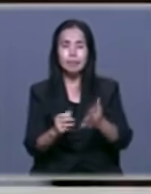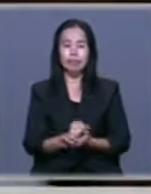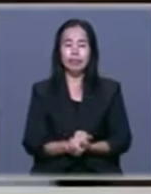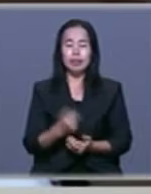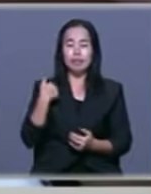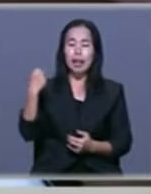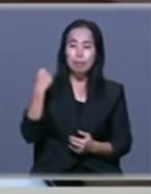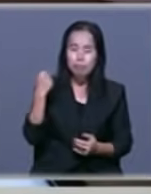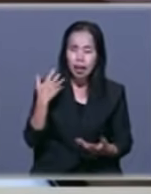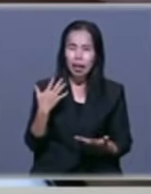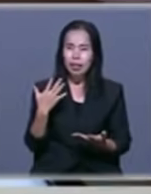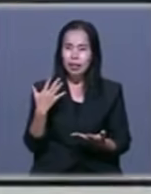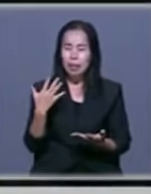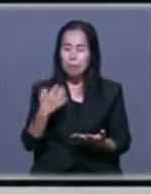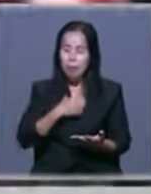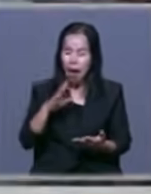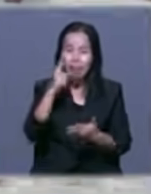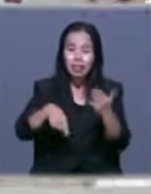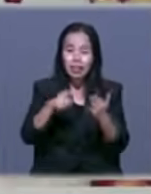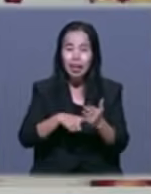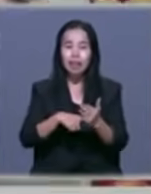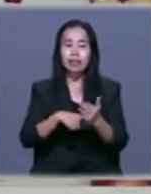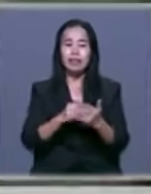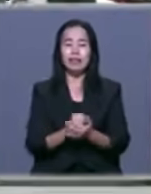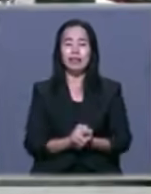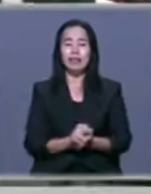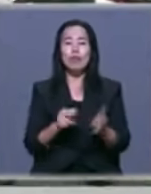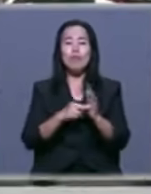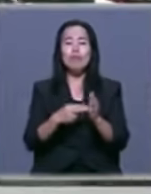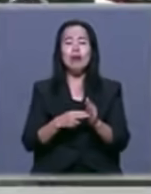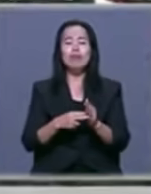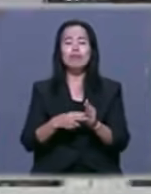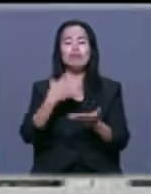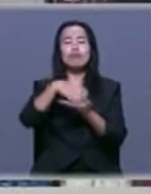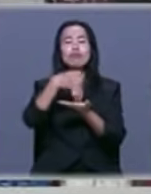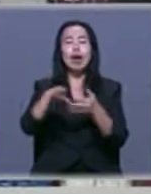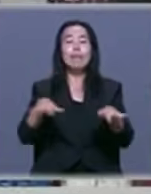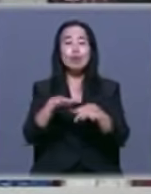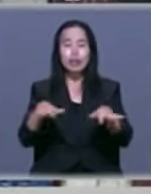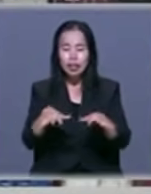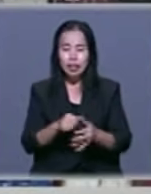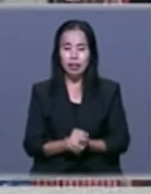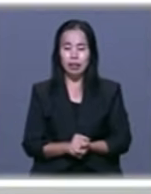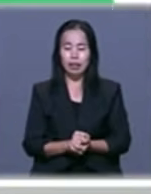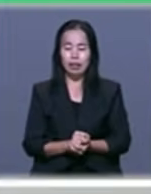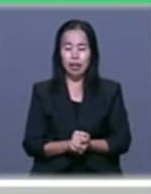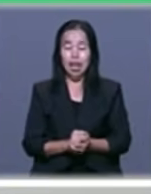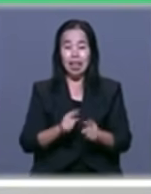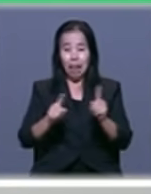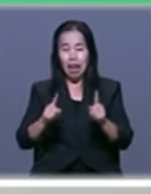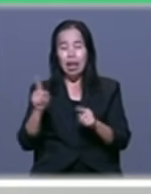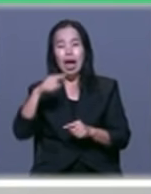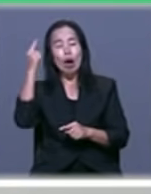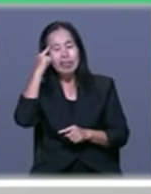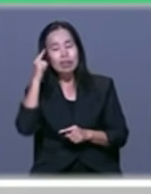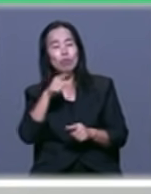นาจไม่ยอมรับเสมือนไม่อยากให้มีการเลือกตั้งอันเนี้ยมันก็เป็นการวิจารณ์ตามปกติแหละผมจะบอกว่าผมก็งงว่าทำไมผมไม่โดนผมก็วิจ